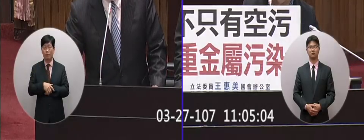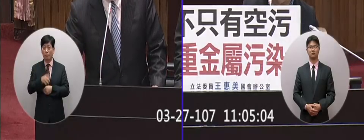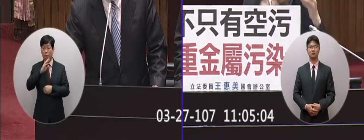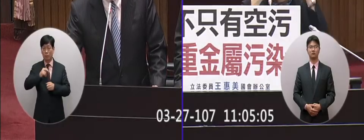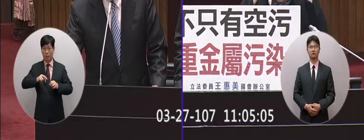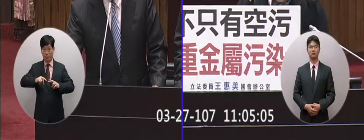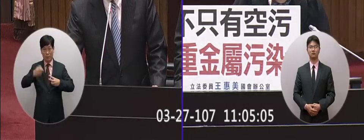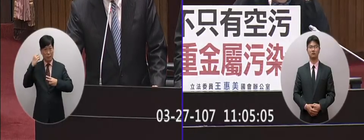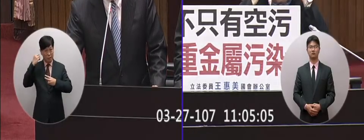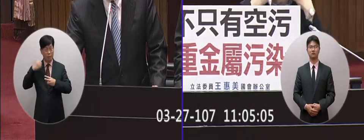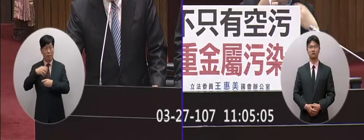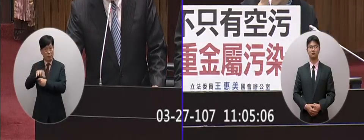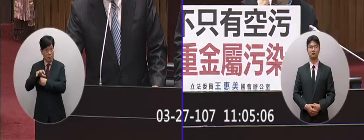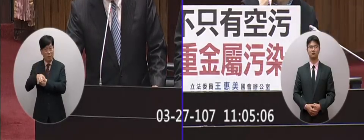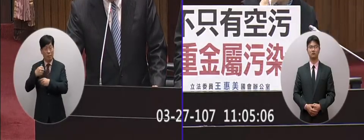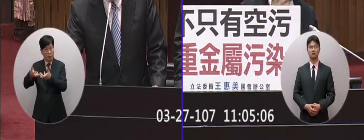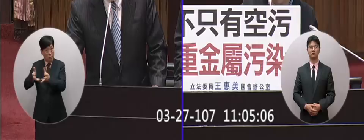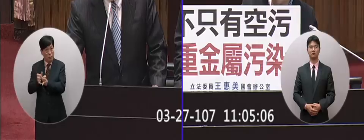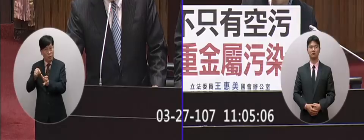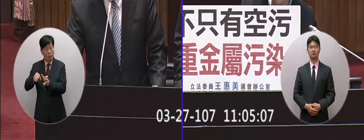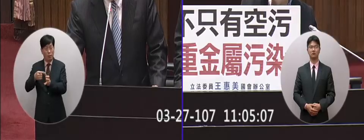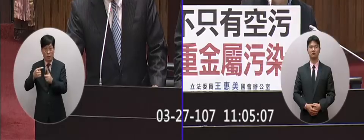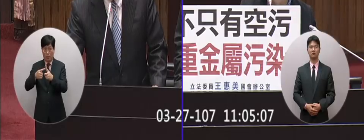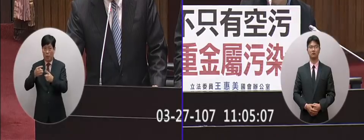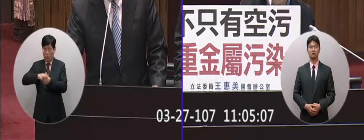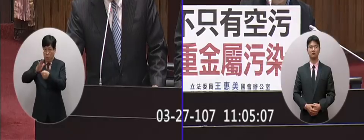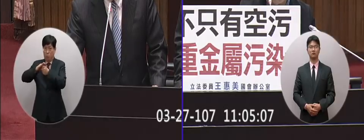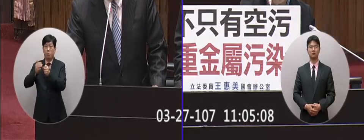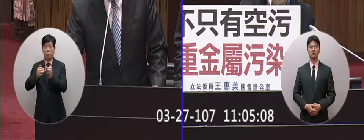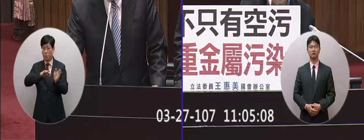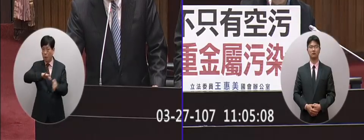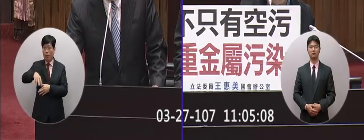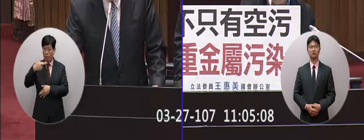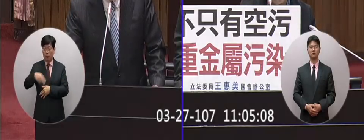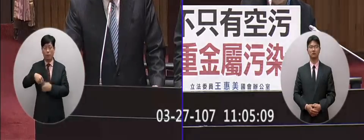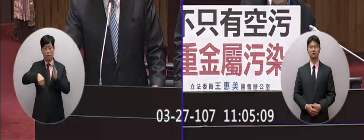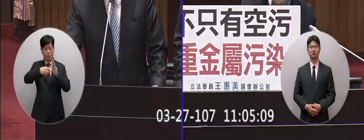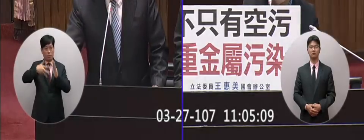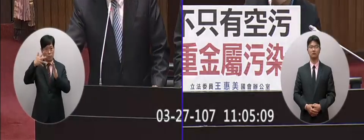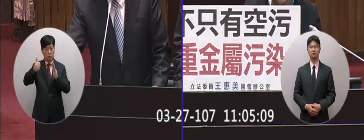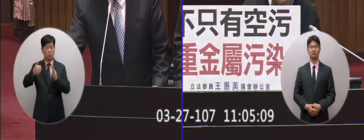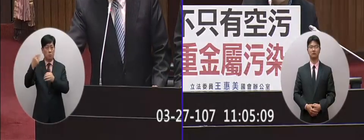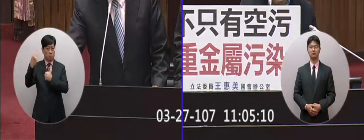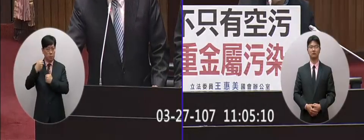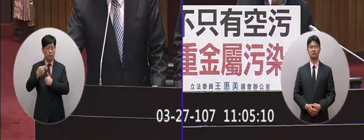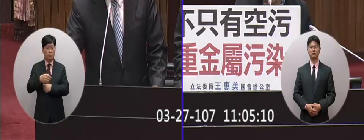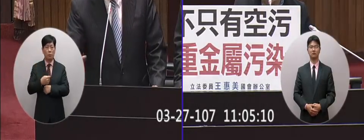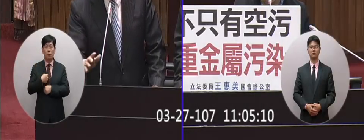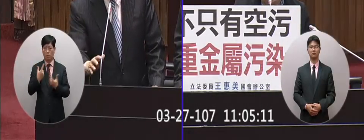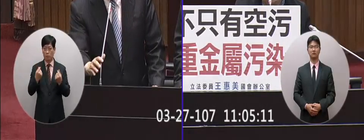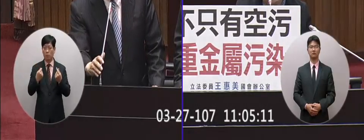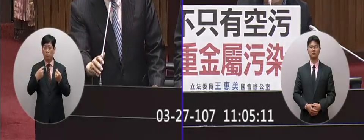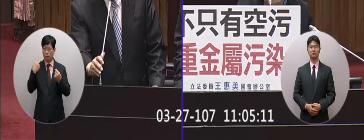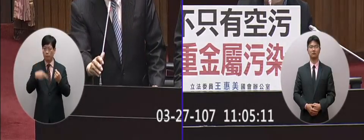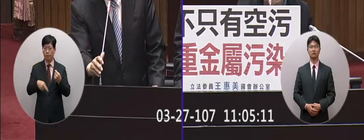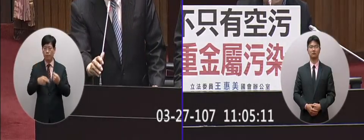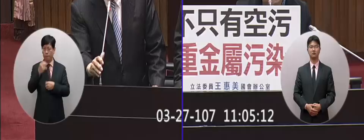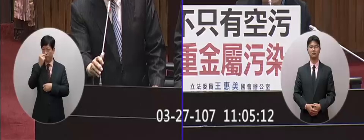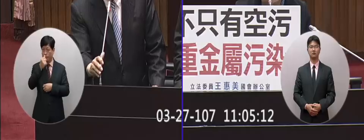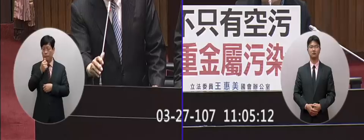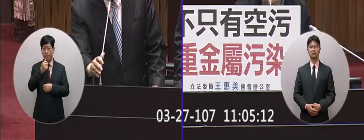些更新团、耕作团的人力补充以外，我们现在在院长的指示跟要求啊，我们特别也